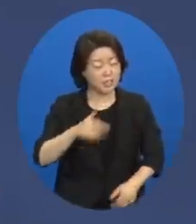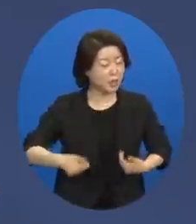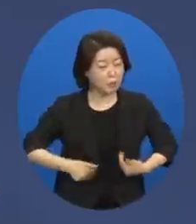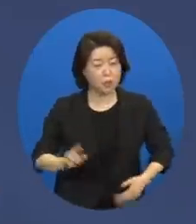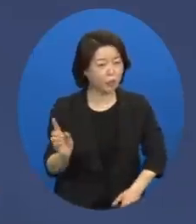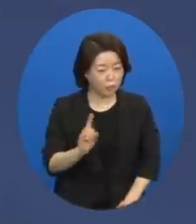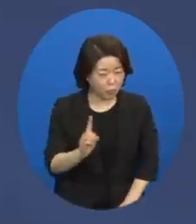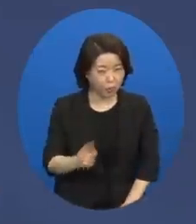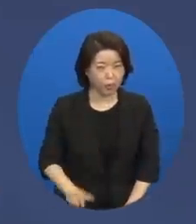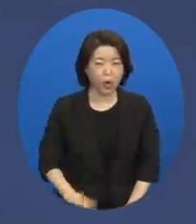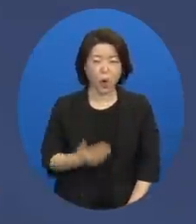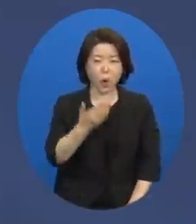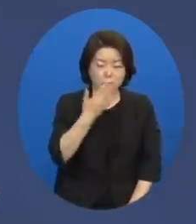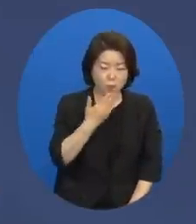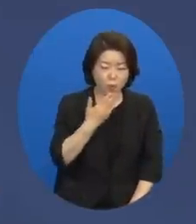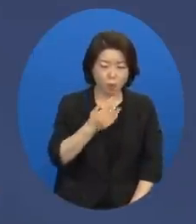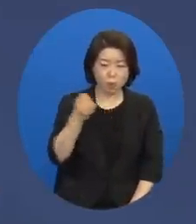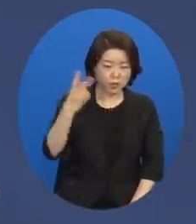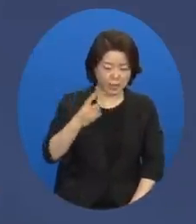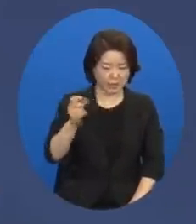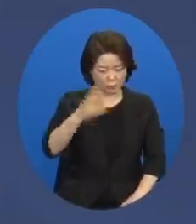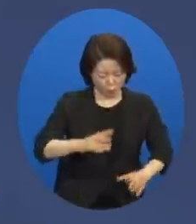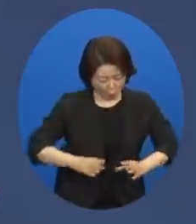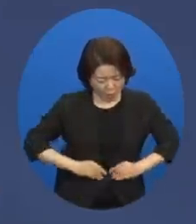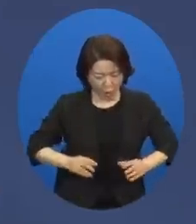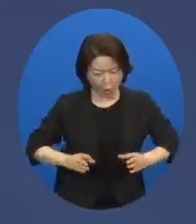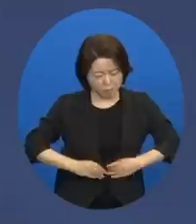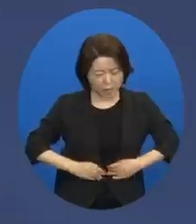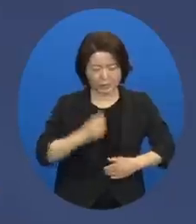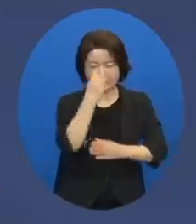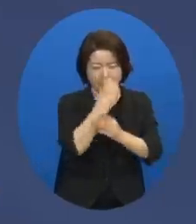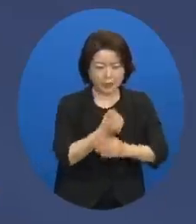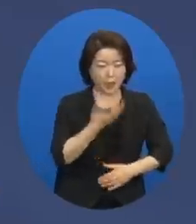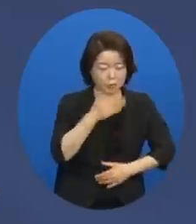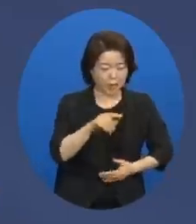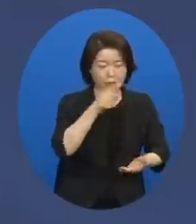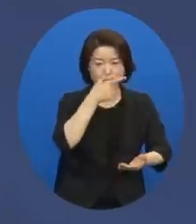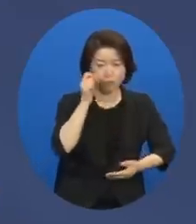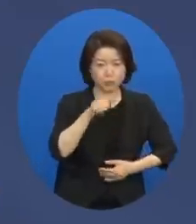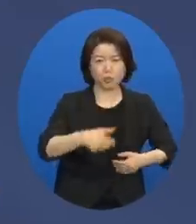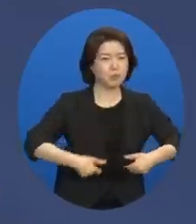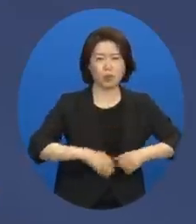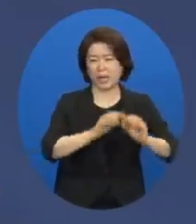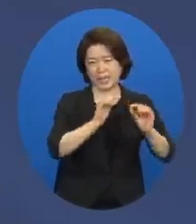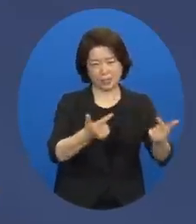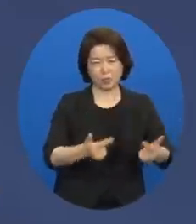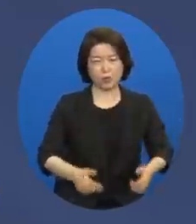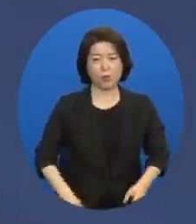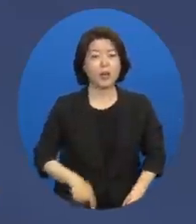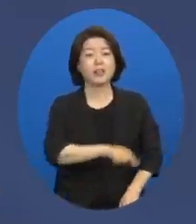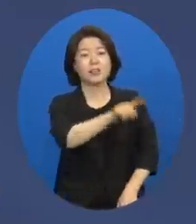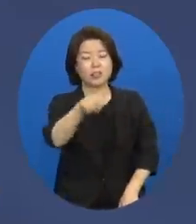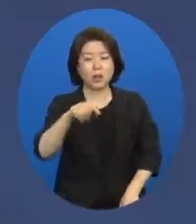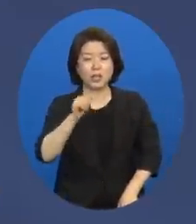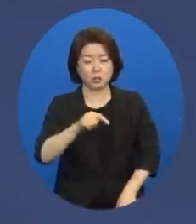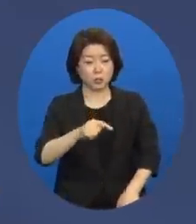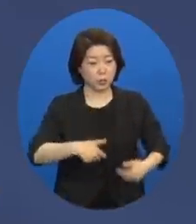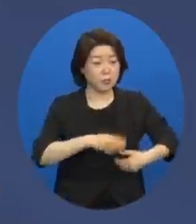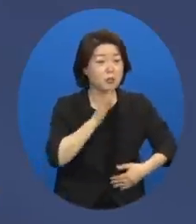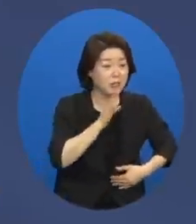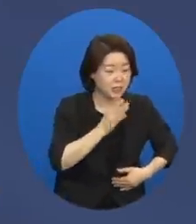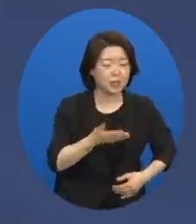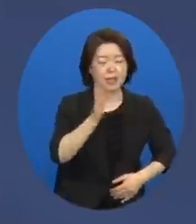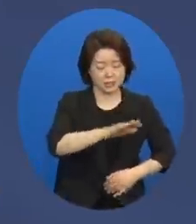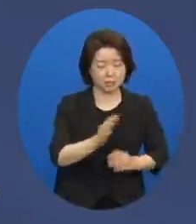것은 먹고 다시 또 배고픈 썩을 양식이 모자란 게 너희의 필요가 아니라 너희에게는 그것도 필요지요.